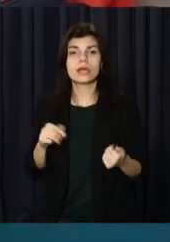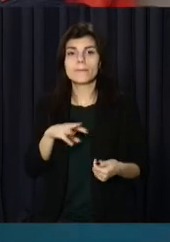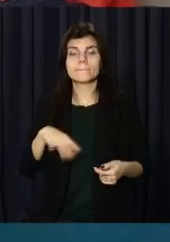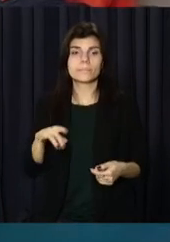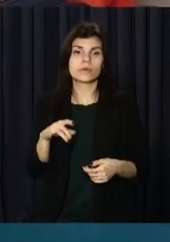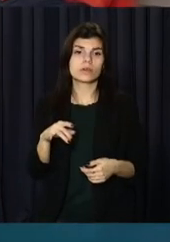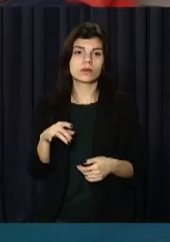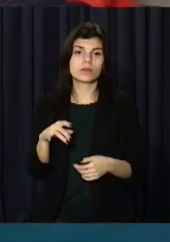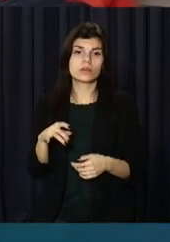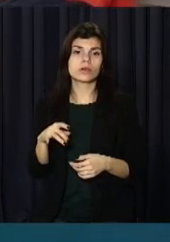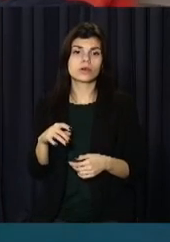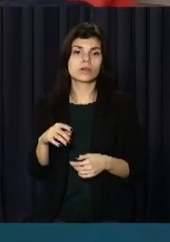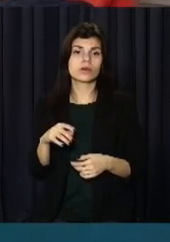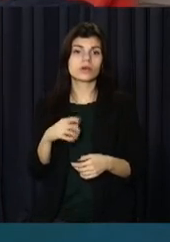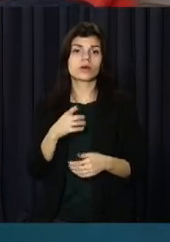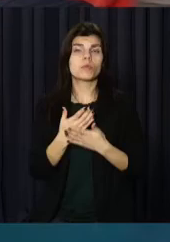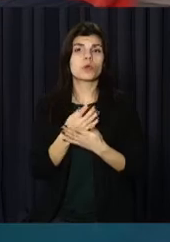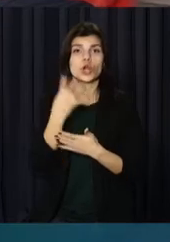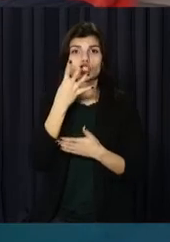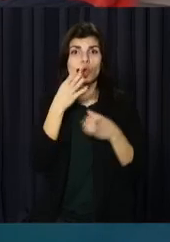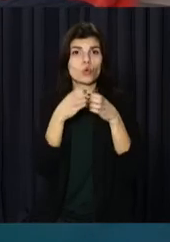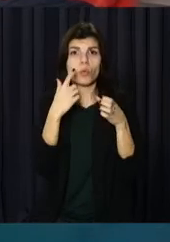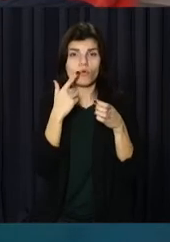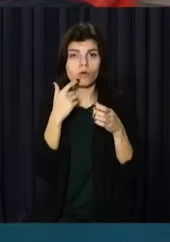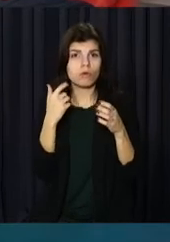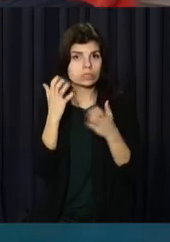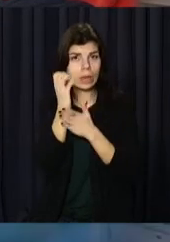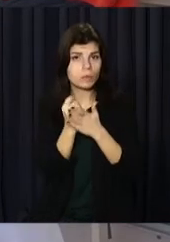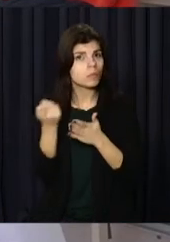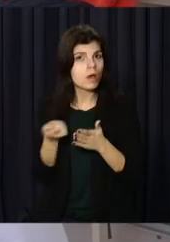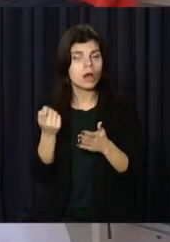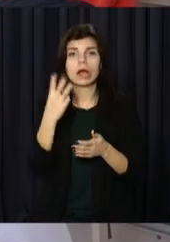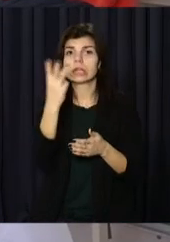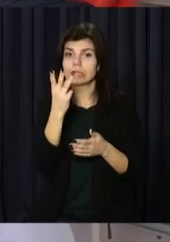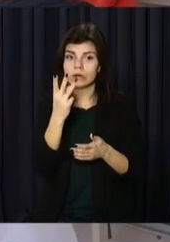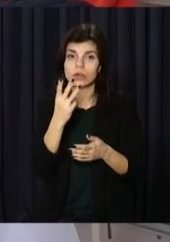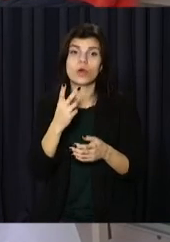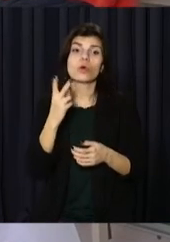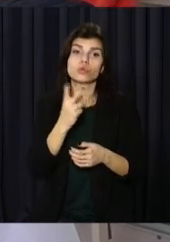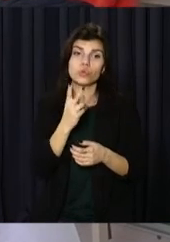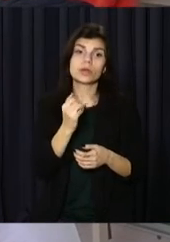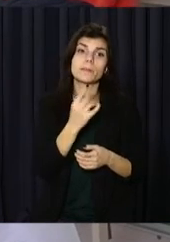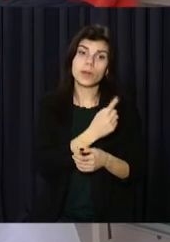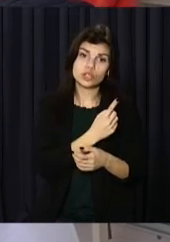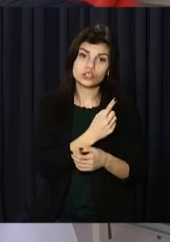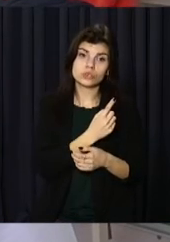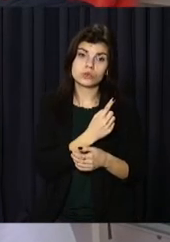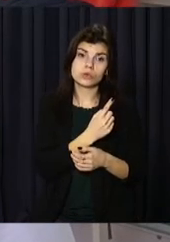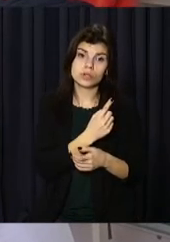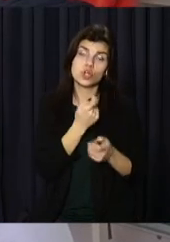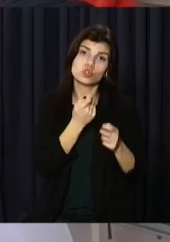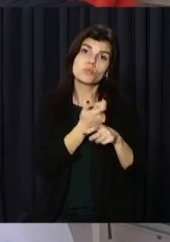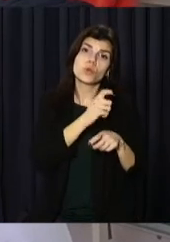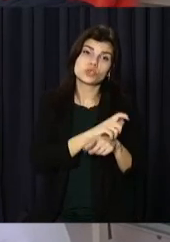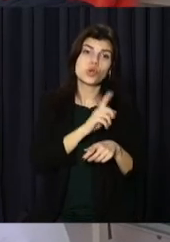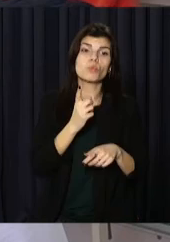що найменше – це 4-та група крові, запаси в нас, 3-я, 2-га і 1-ша. Трошки більше,